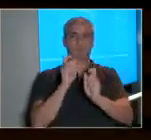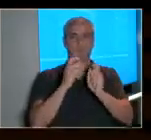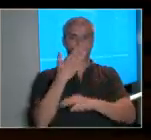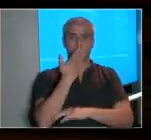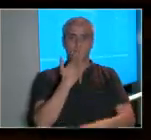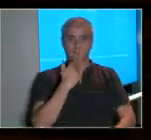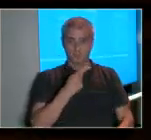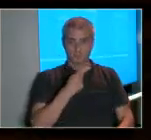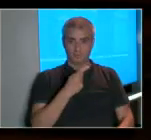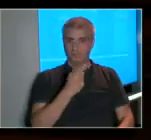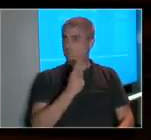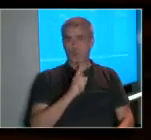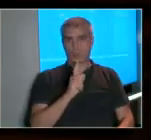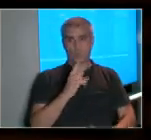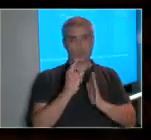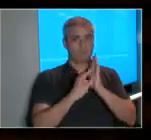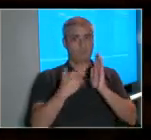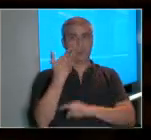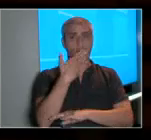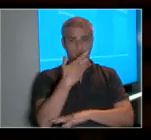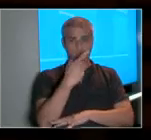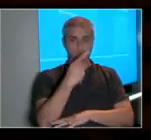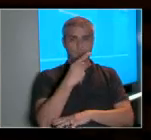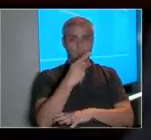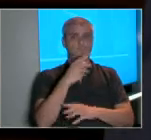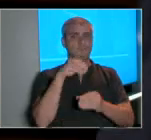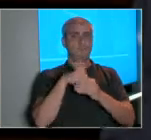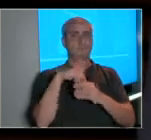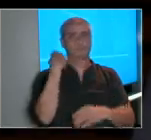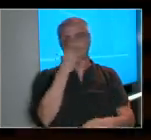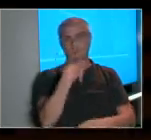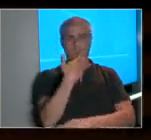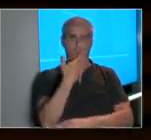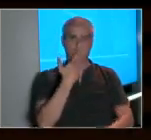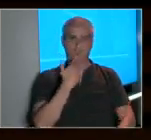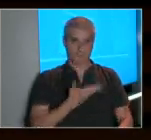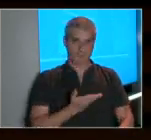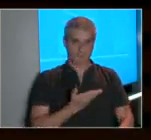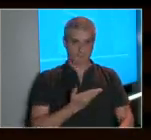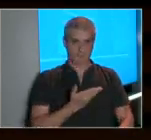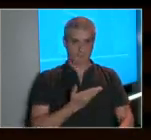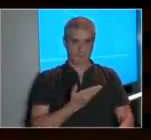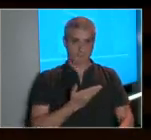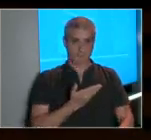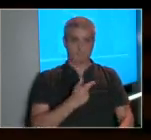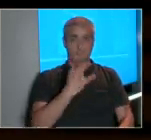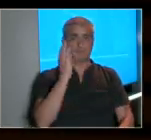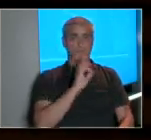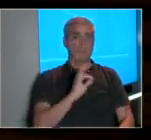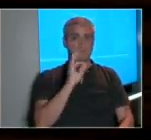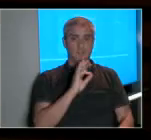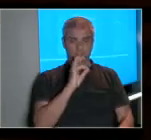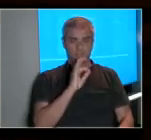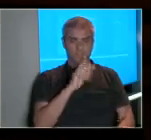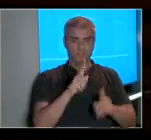במדינת ישראל. ולא בחוק הלאום שמעגן את הזהות הלאומית בישראל. ובכל זאת,